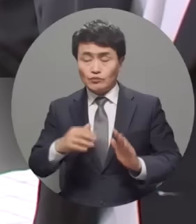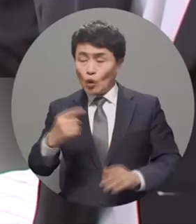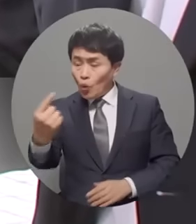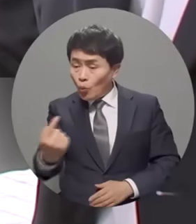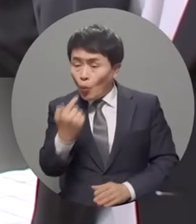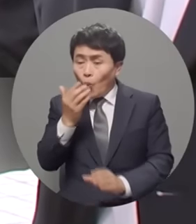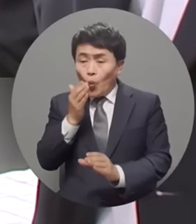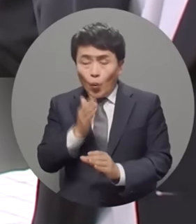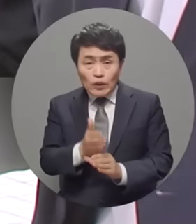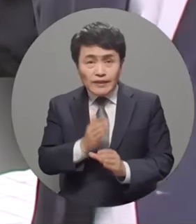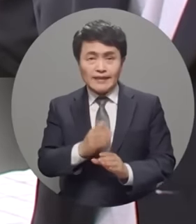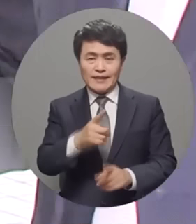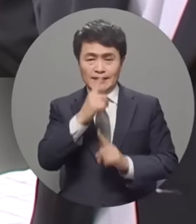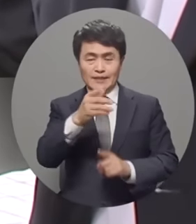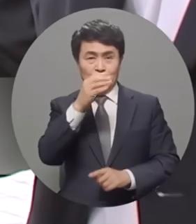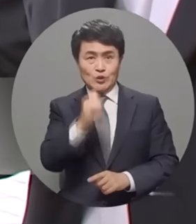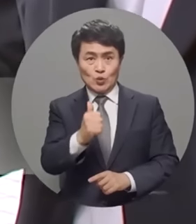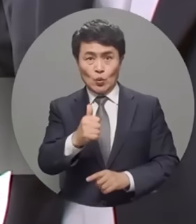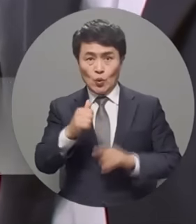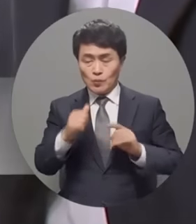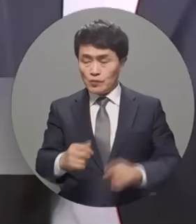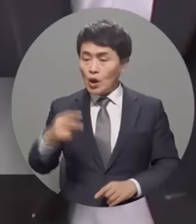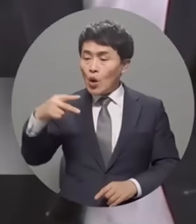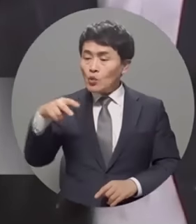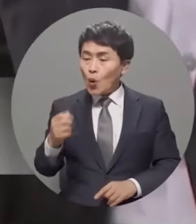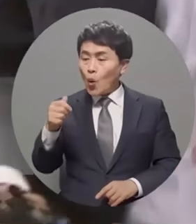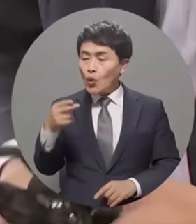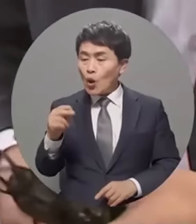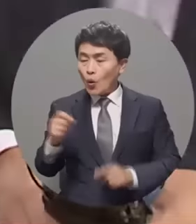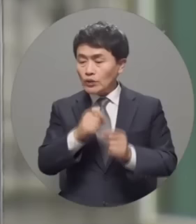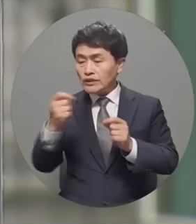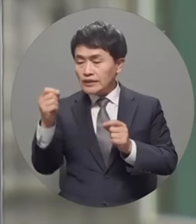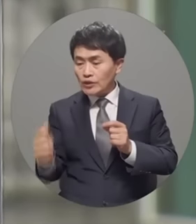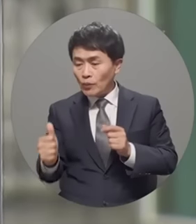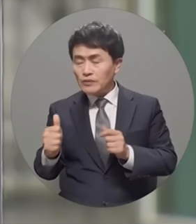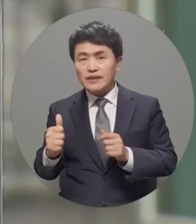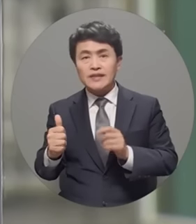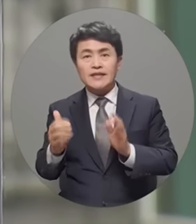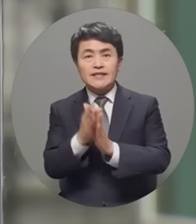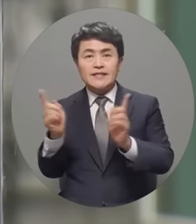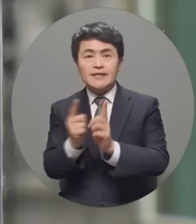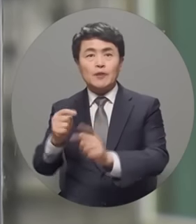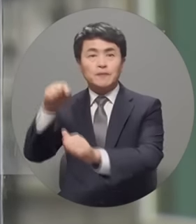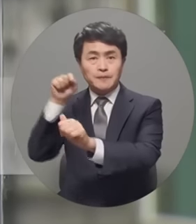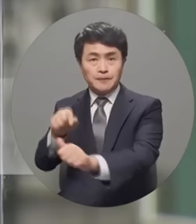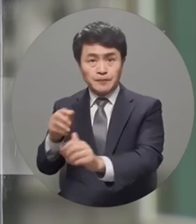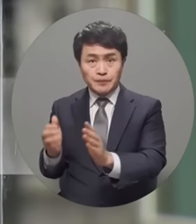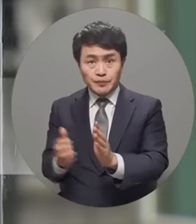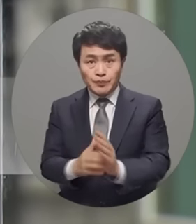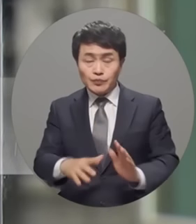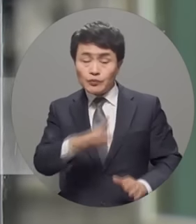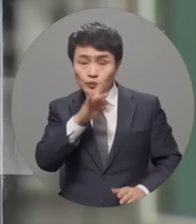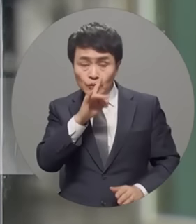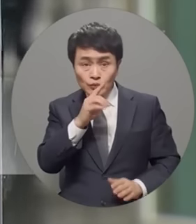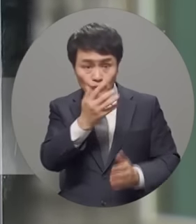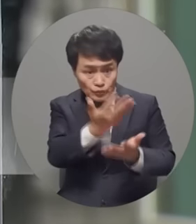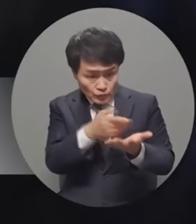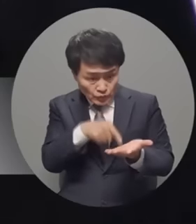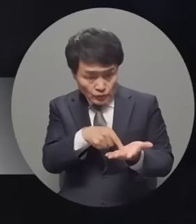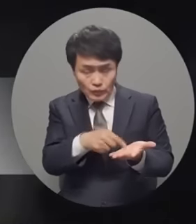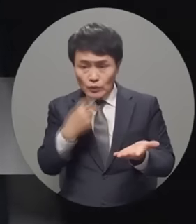자리에서 이 총장이 송경호 지검장에게 직접 지시했습니다. 사건을 갖고 있던 서울중앙지검 형사 1부에